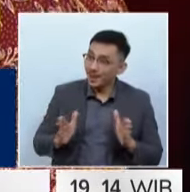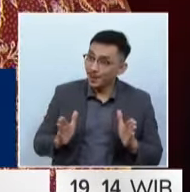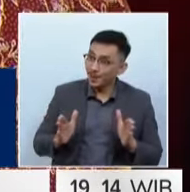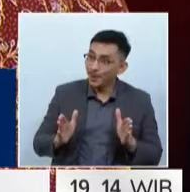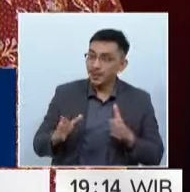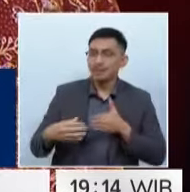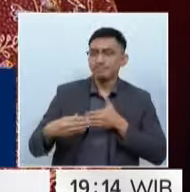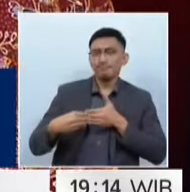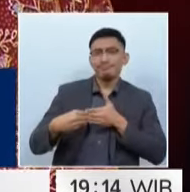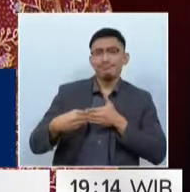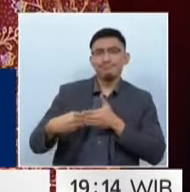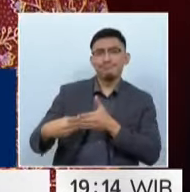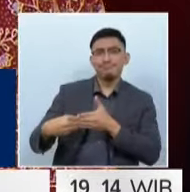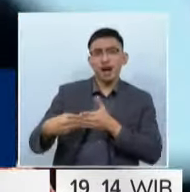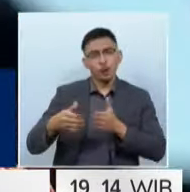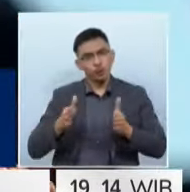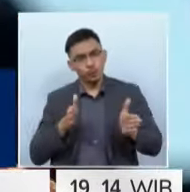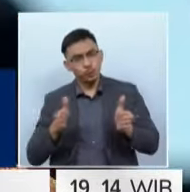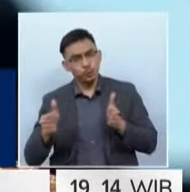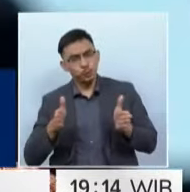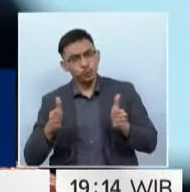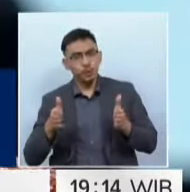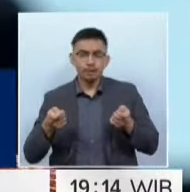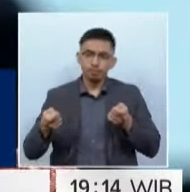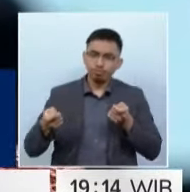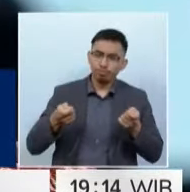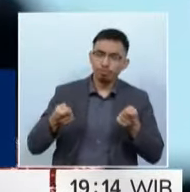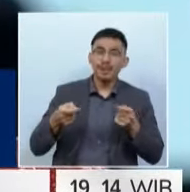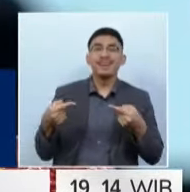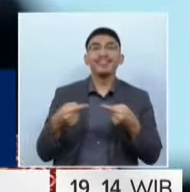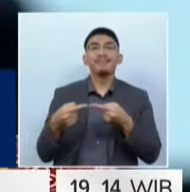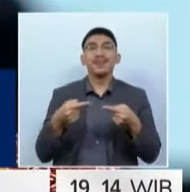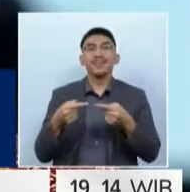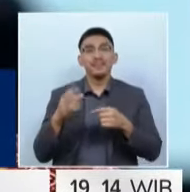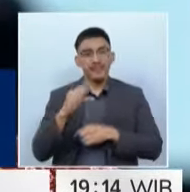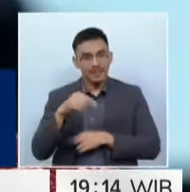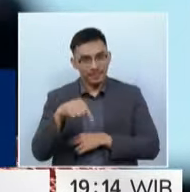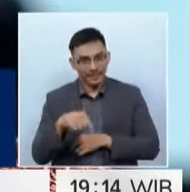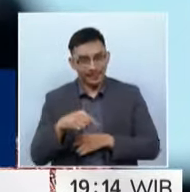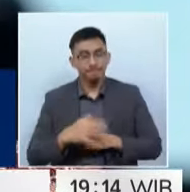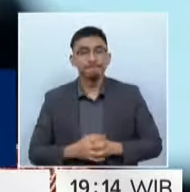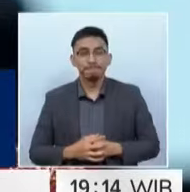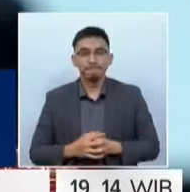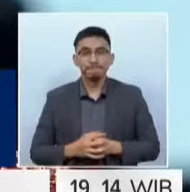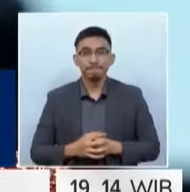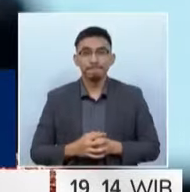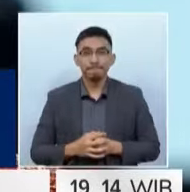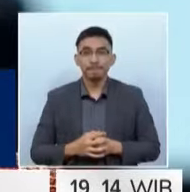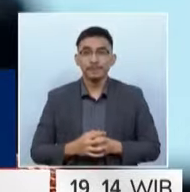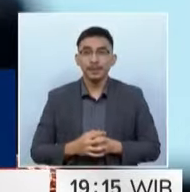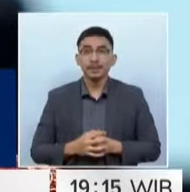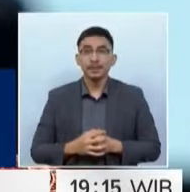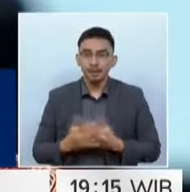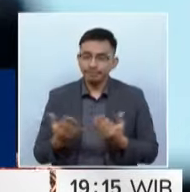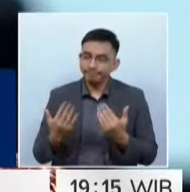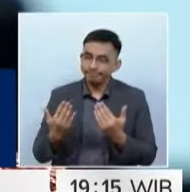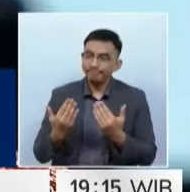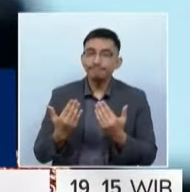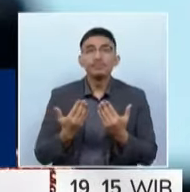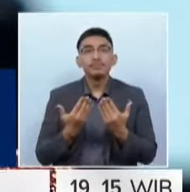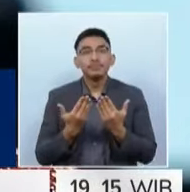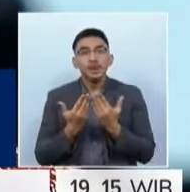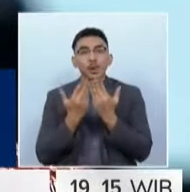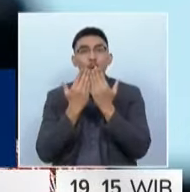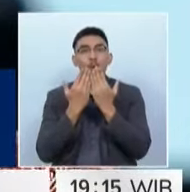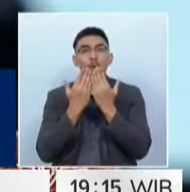memoderasi debat pada malam hari ini Mari kita sejenak mendudukkan kepala berdoa dan bermunajat kepada Allah